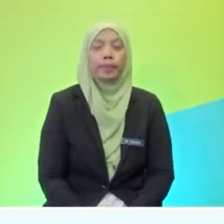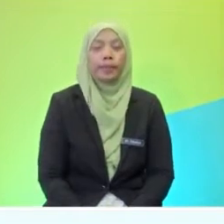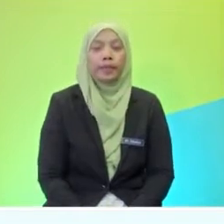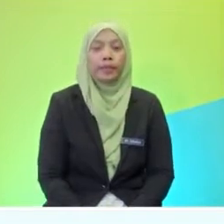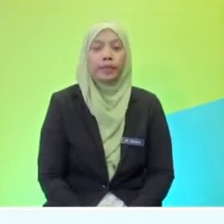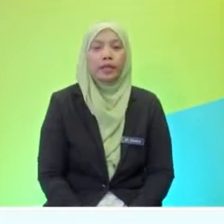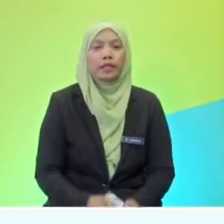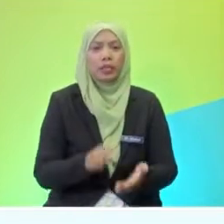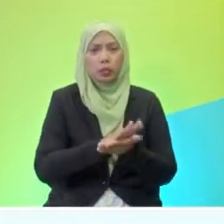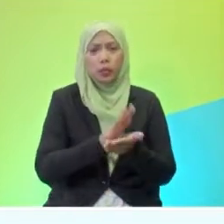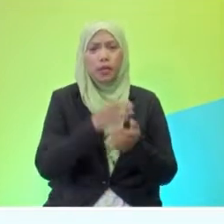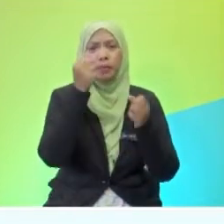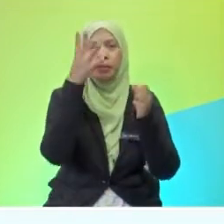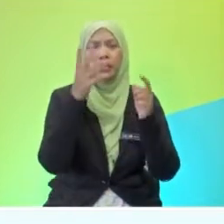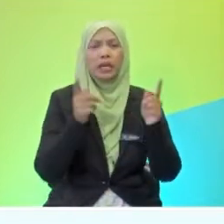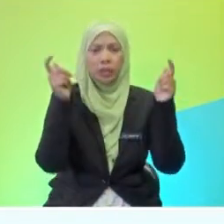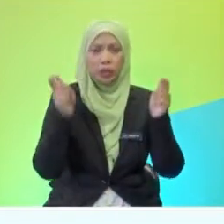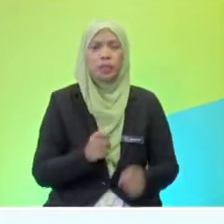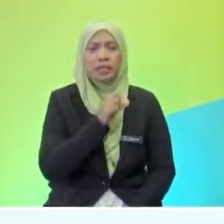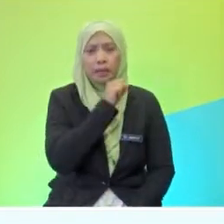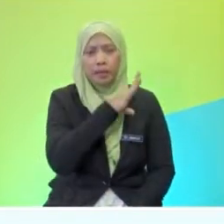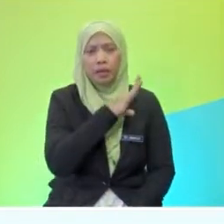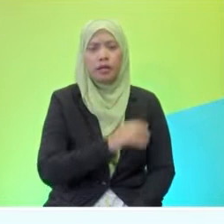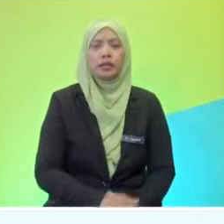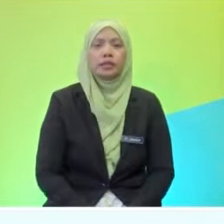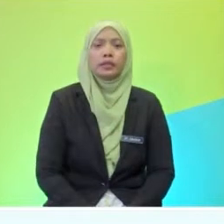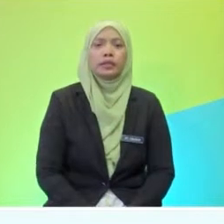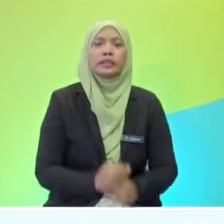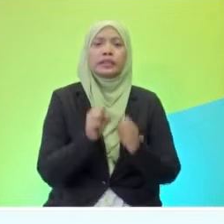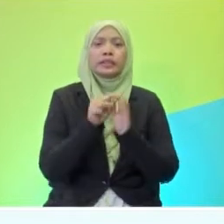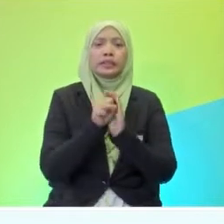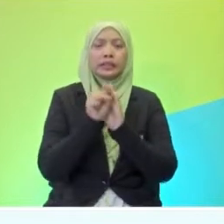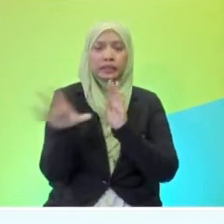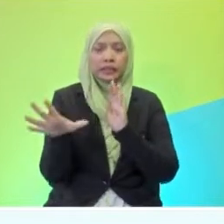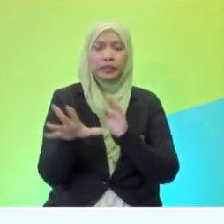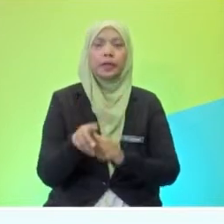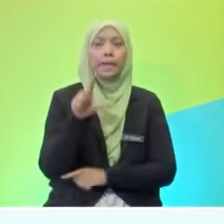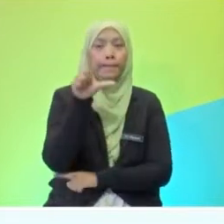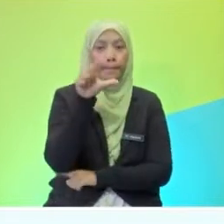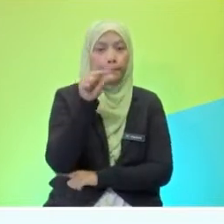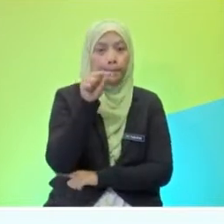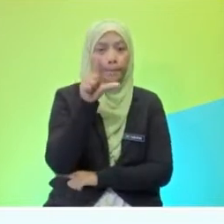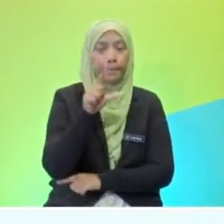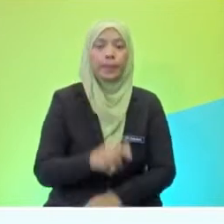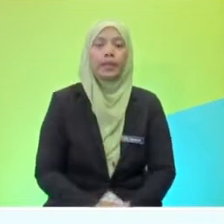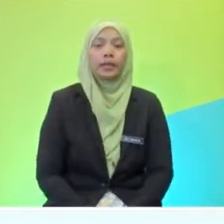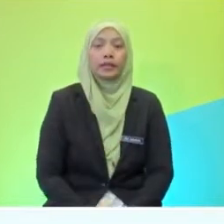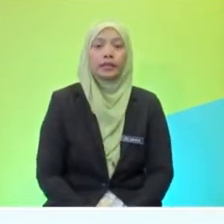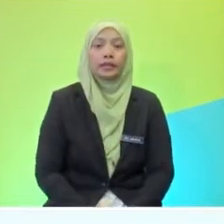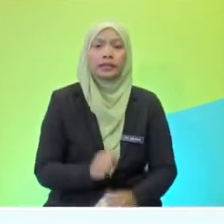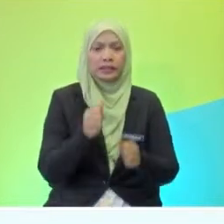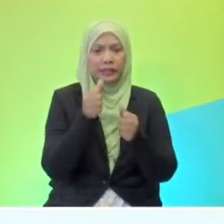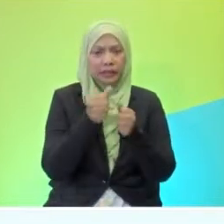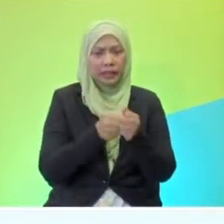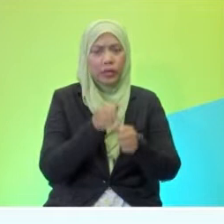banyak tuh sampah kan Oke sisa untuk pengetahuan anda semua setiap orang keluarga